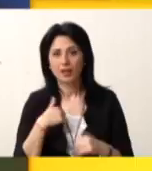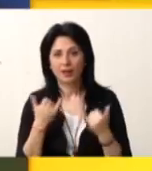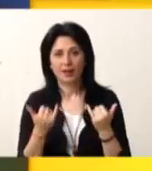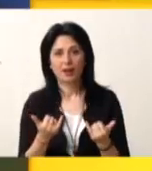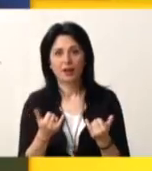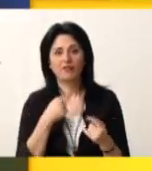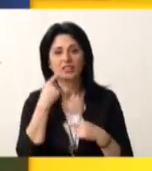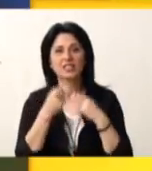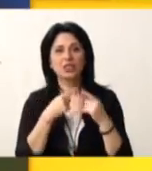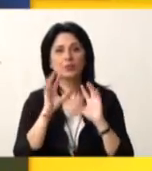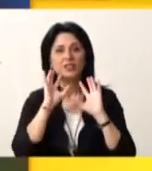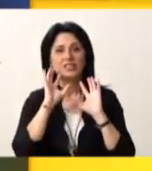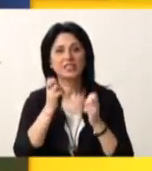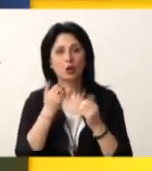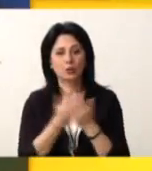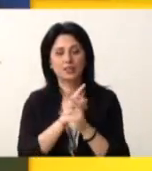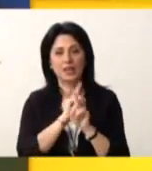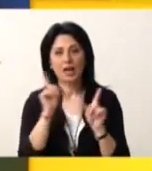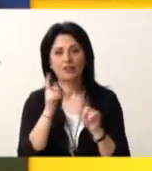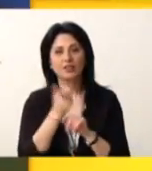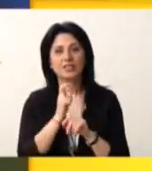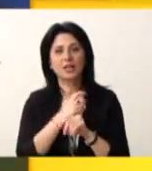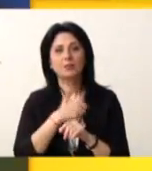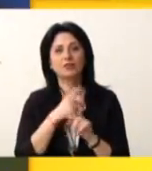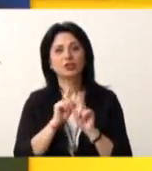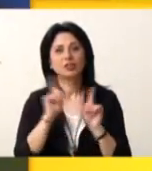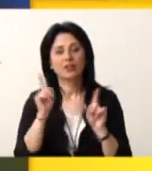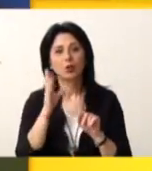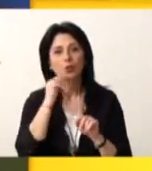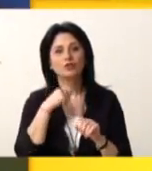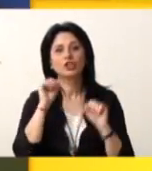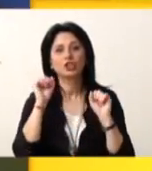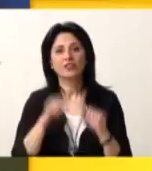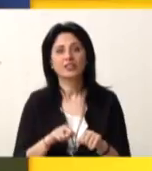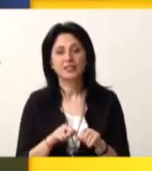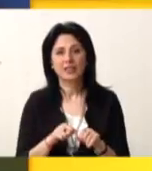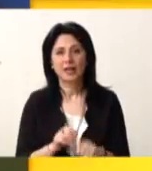ახლა საუბრობთ სერიოზულ სიახლეზე, ძალიან მნიშვნელოვან სიახლეზე, როდესაც ჩვენ შეგვიძლია